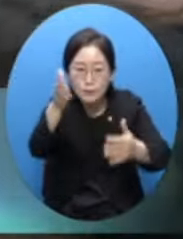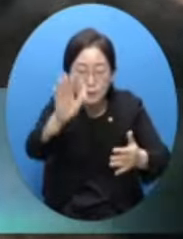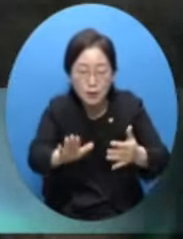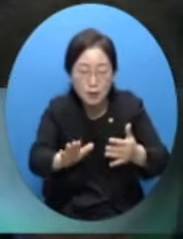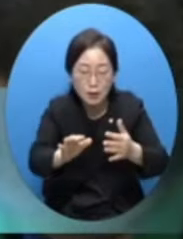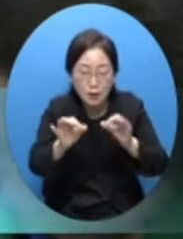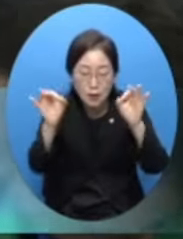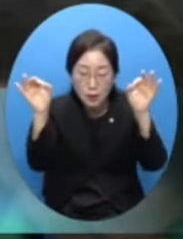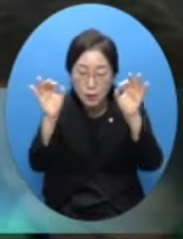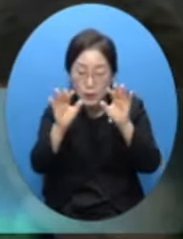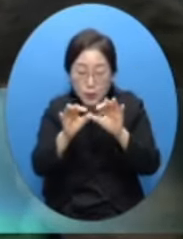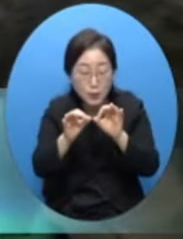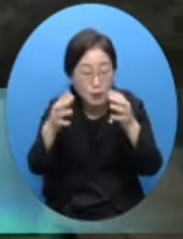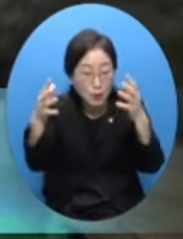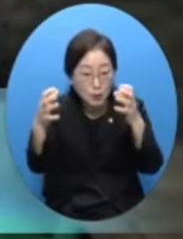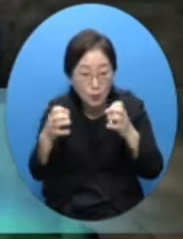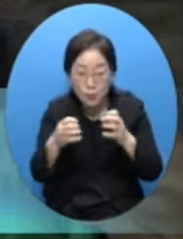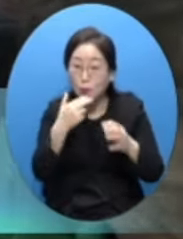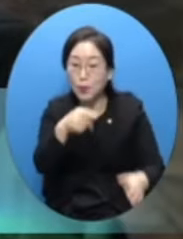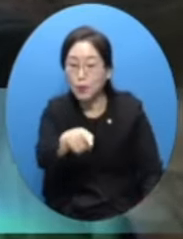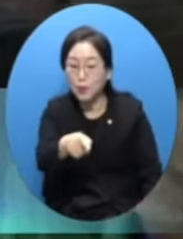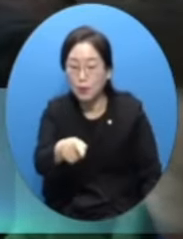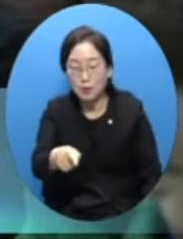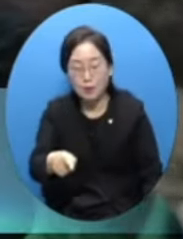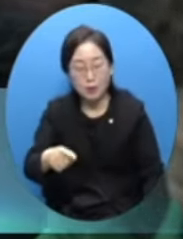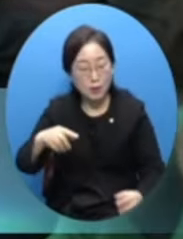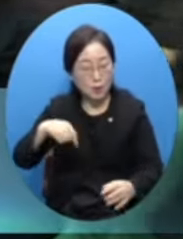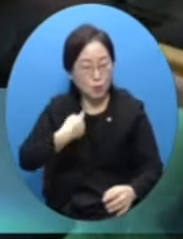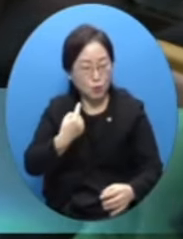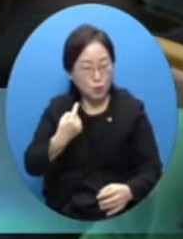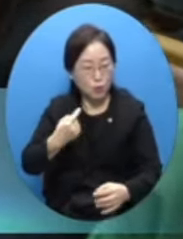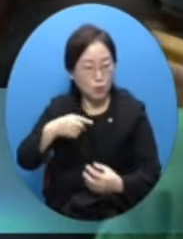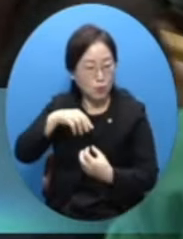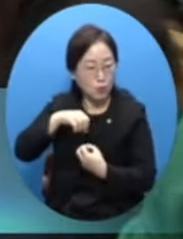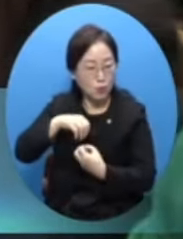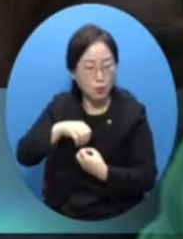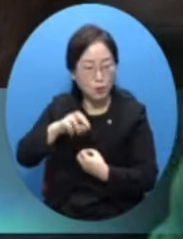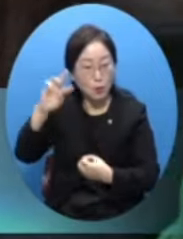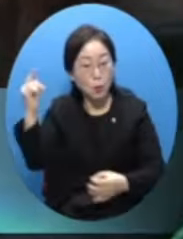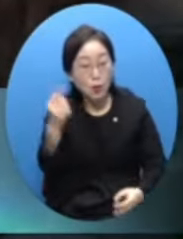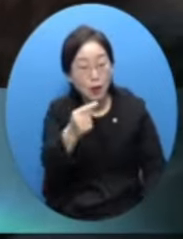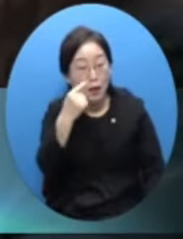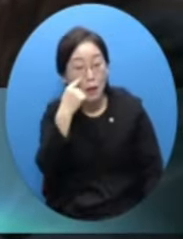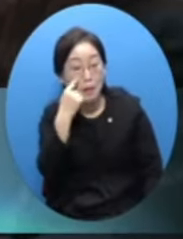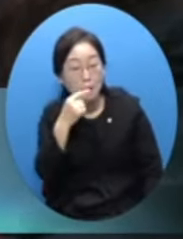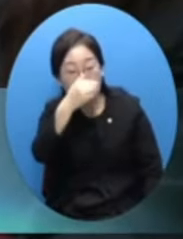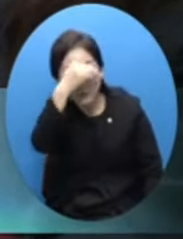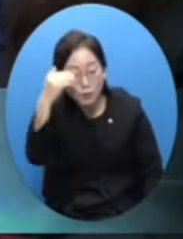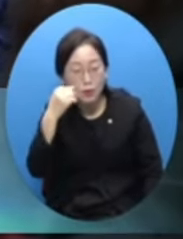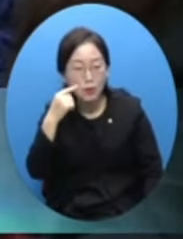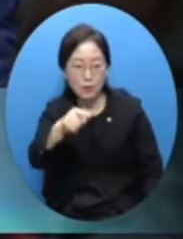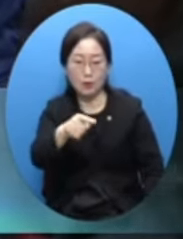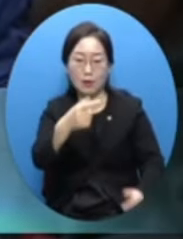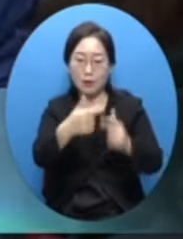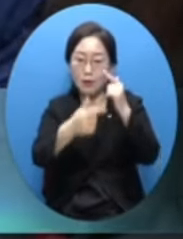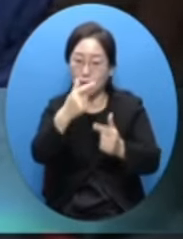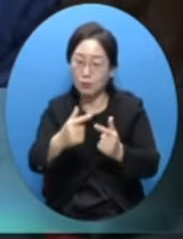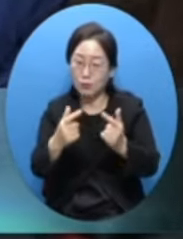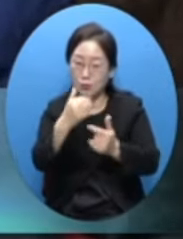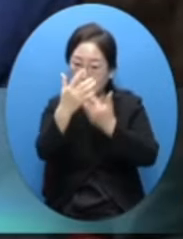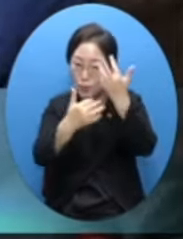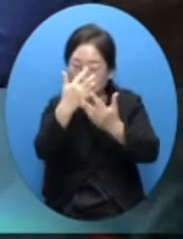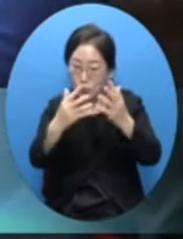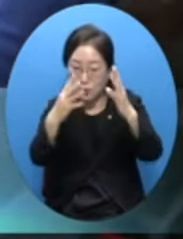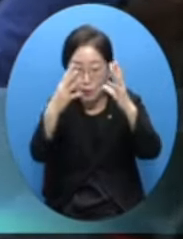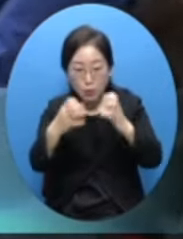사라지 아니하는지라. 이에 모세가 이르되 내가 돌이켜 이 큰 광경을 보리라. 떨기나무가 어째 타지 아니하는고